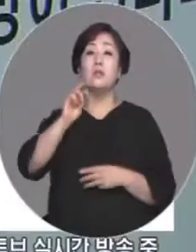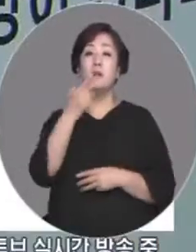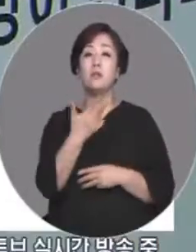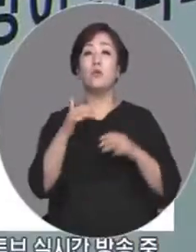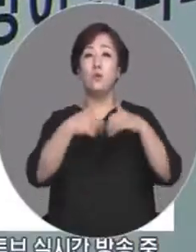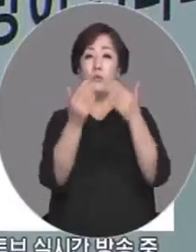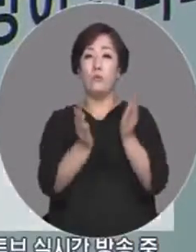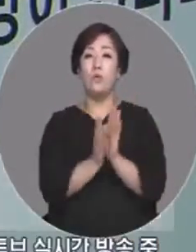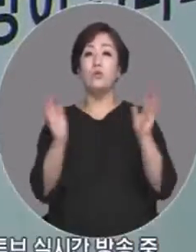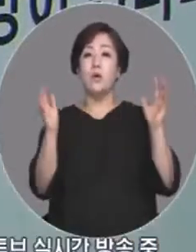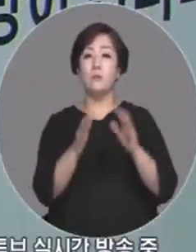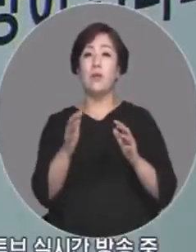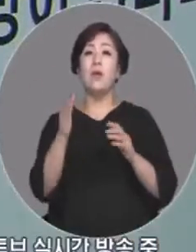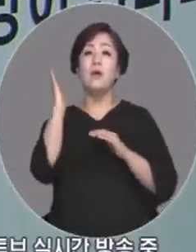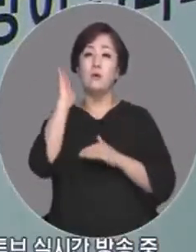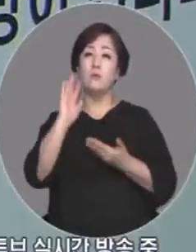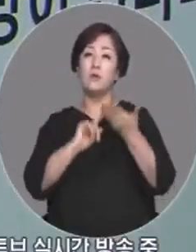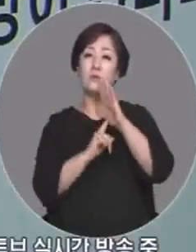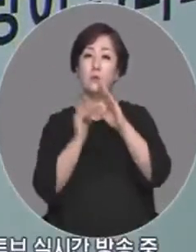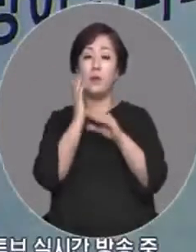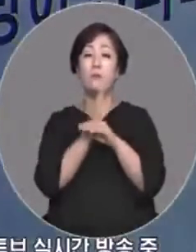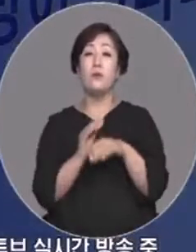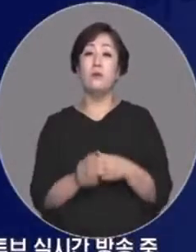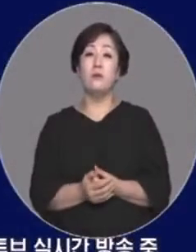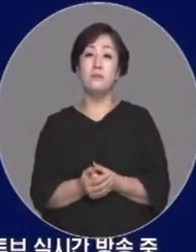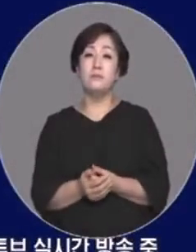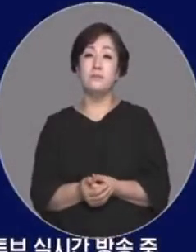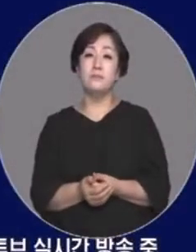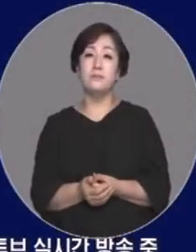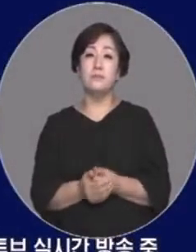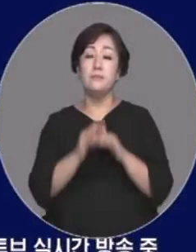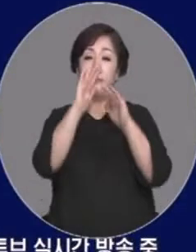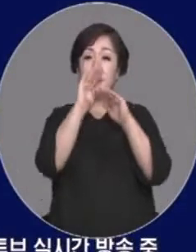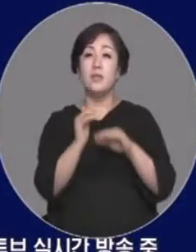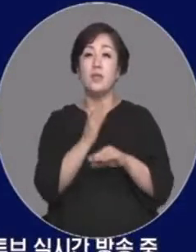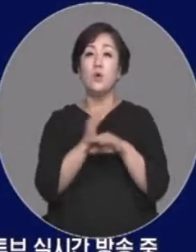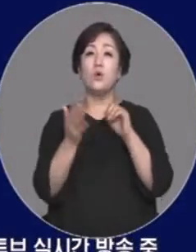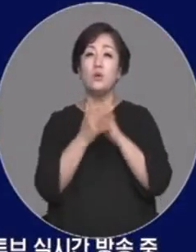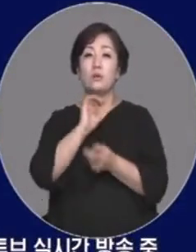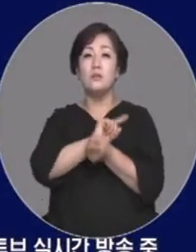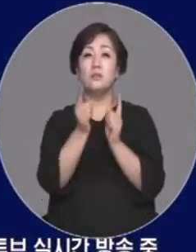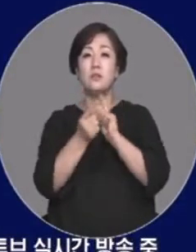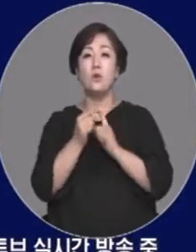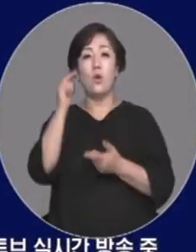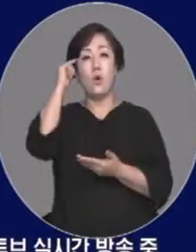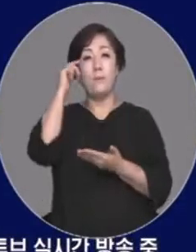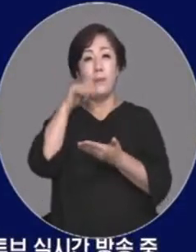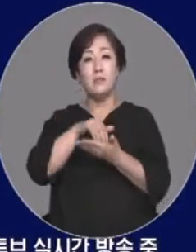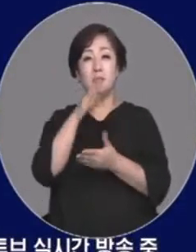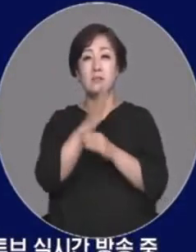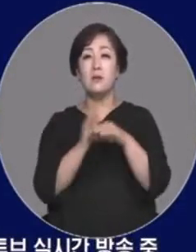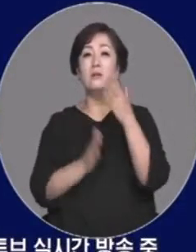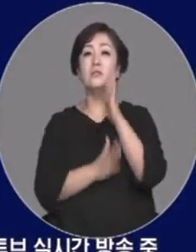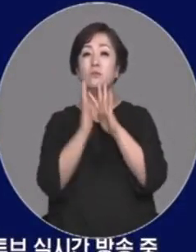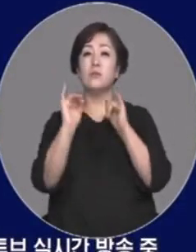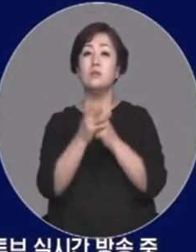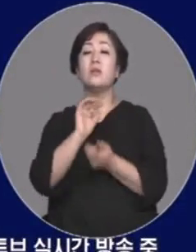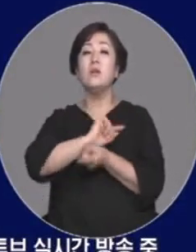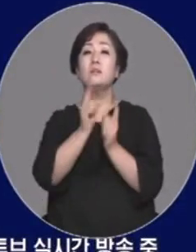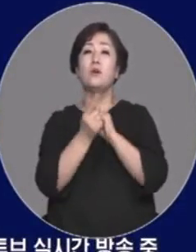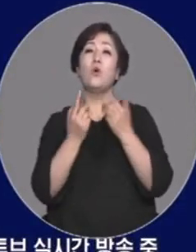단체는 공동 성명서를 발표했습니다. 이들은 통렬한 반성과 사과를 피해자와 시민들에게